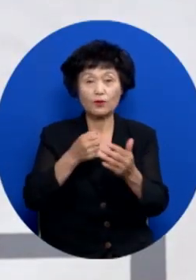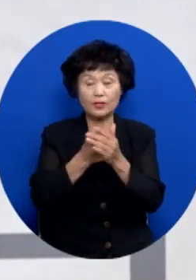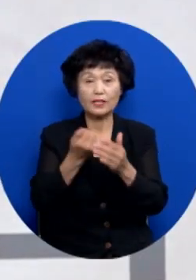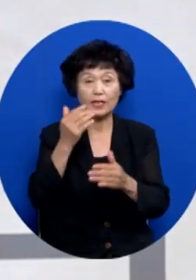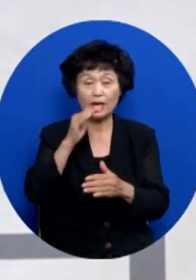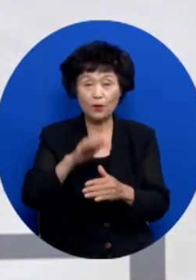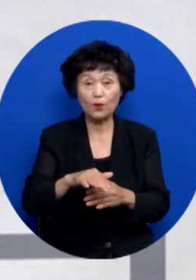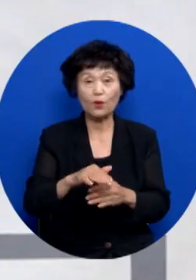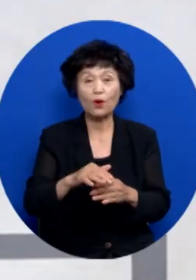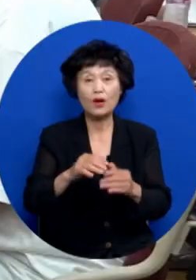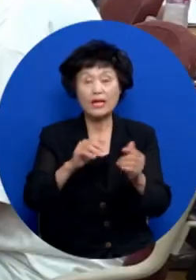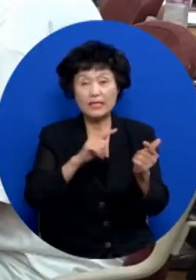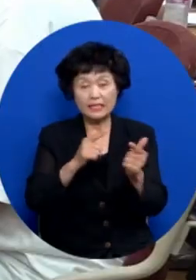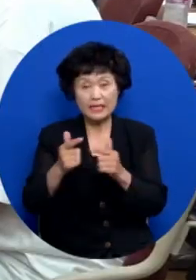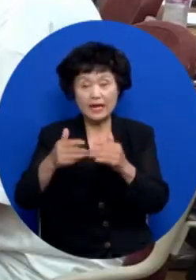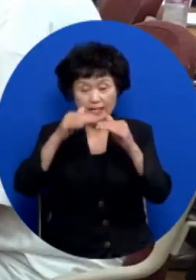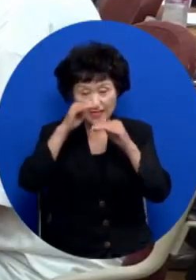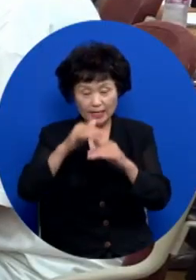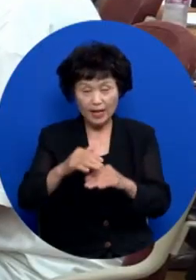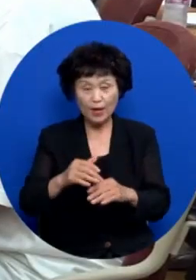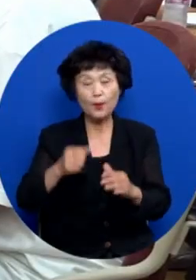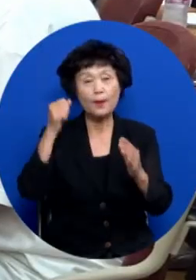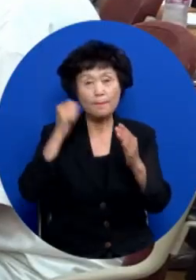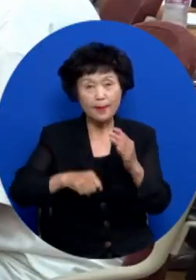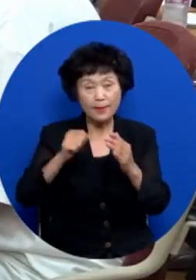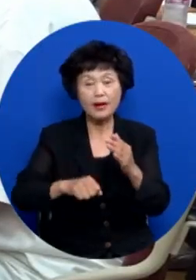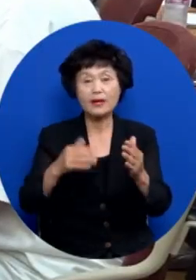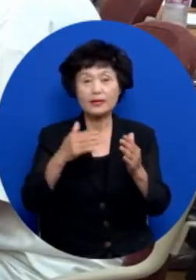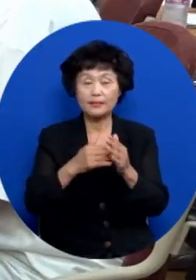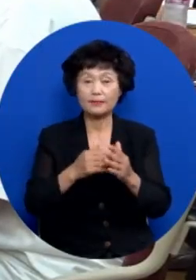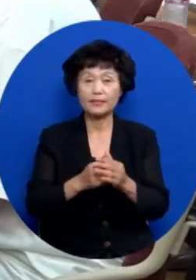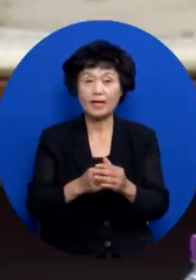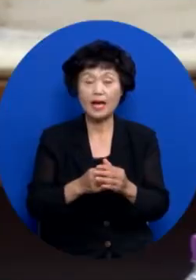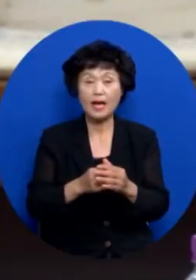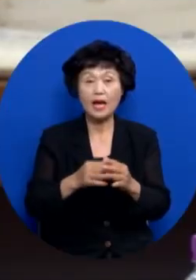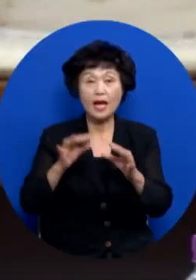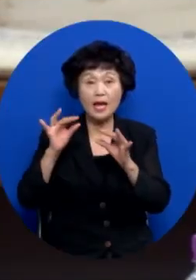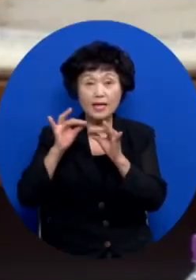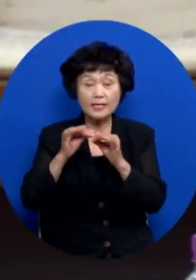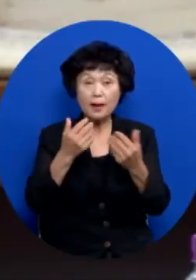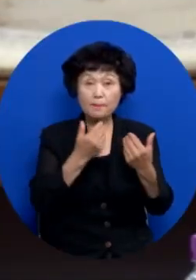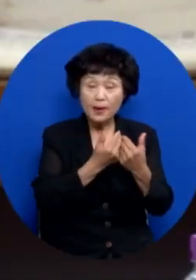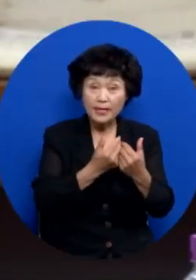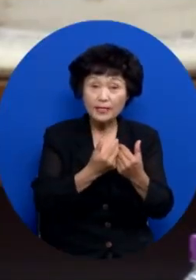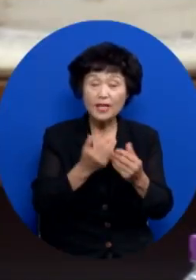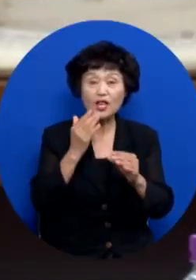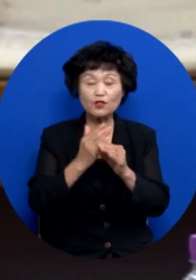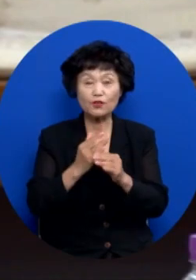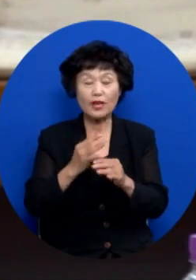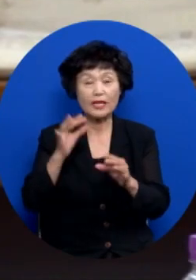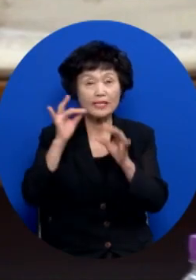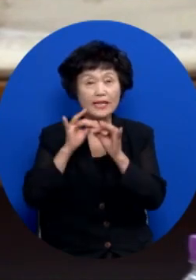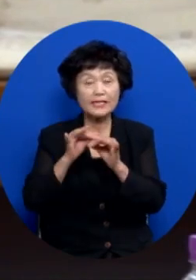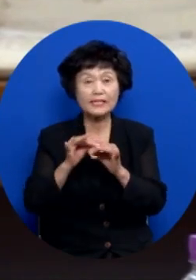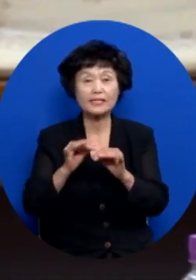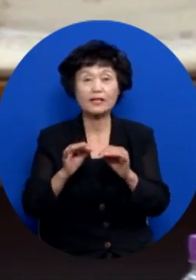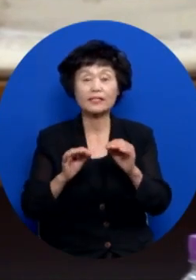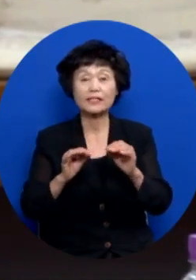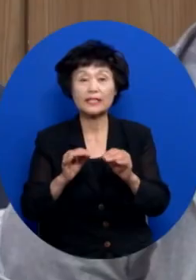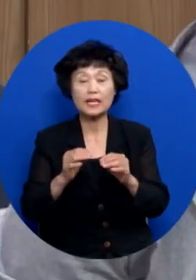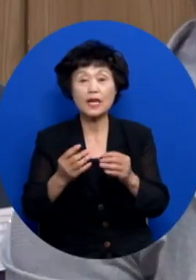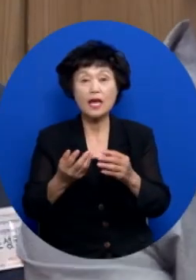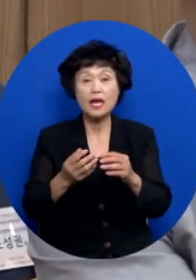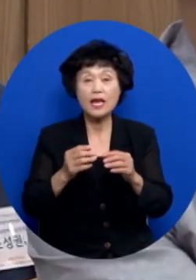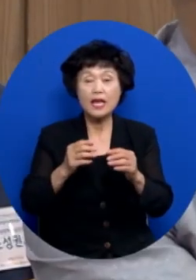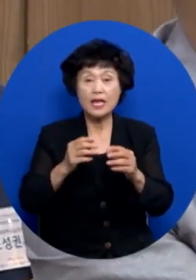총무의 사임안을 처리했습니다. 김 총무 후보의 선임 찬반 투표에서는 총 63표 중 찬성이 46표가 나와 실행위원